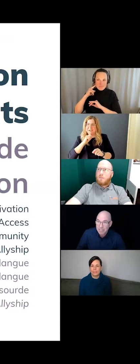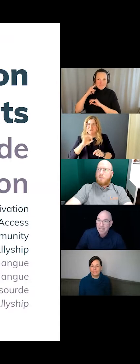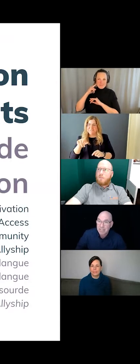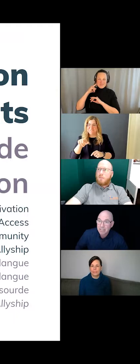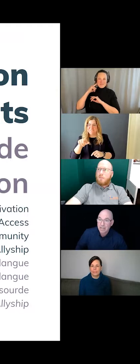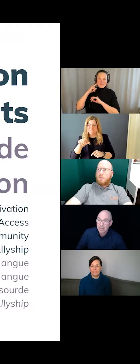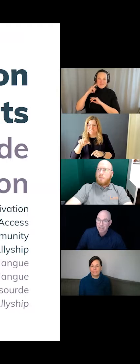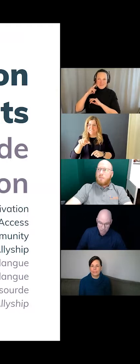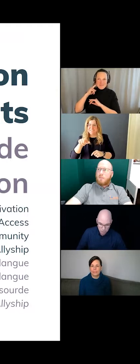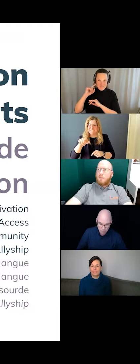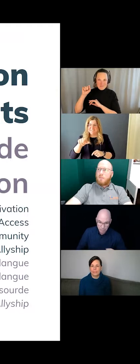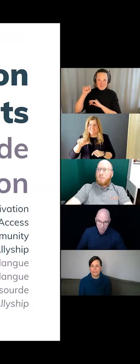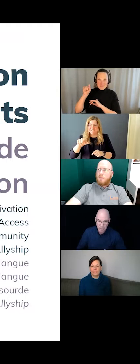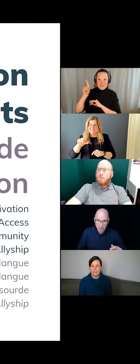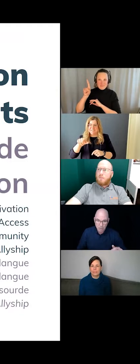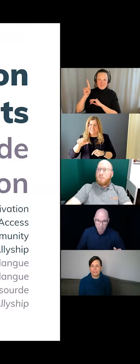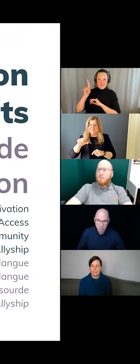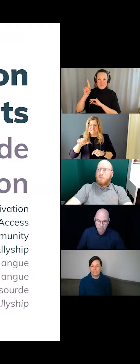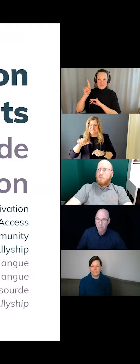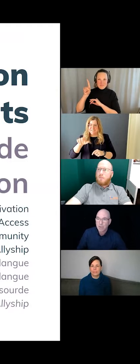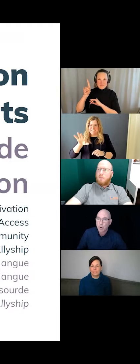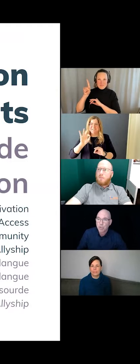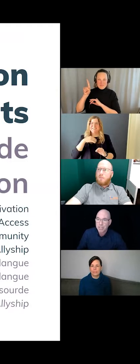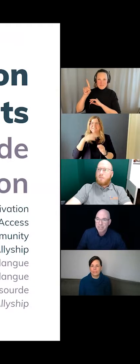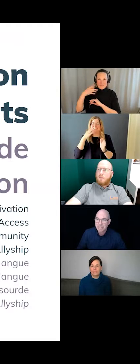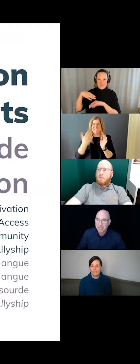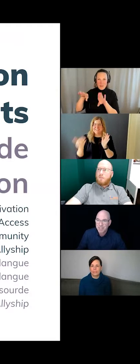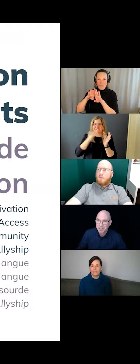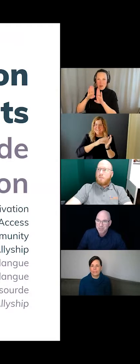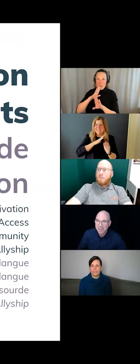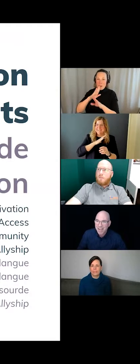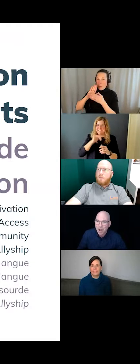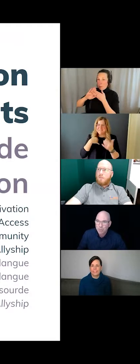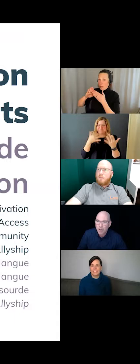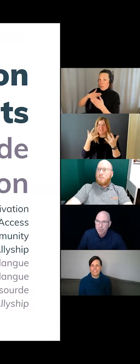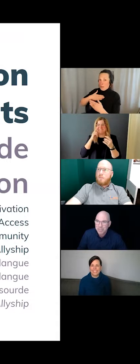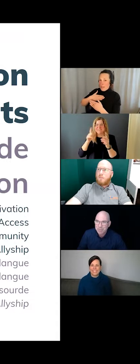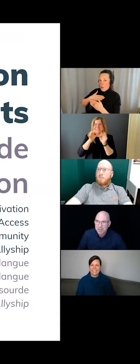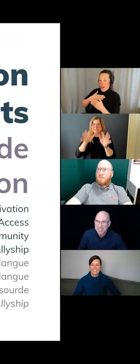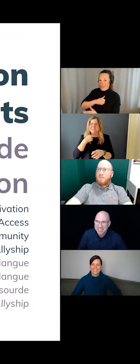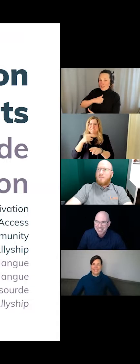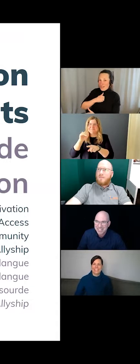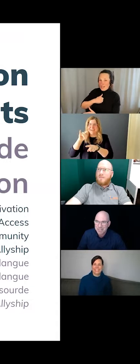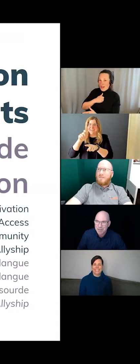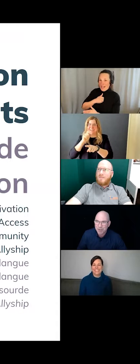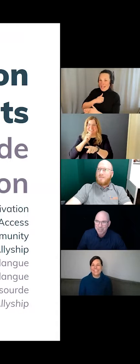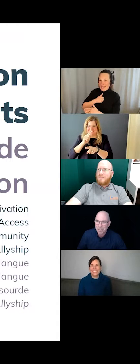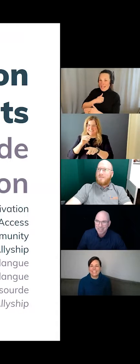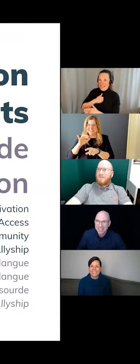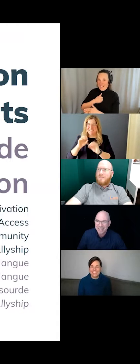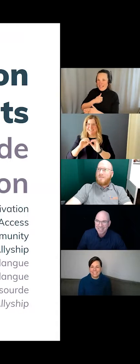Nick, we can't hear you. Donc, Nick, on ne t'entend pas. Il est en sourdine, désolé. Your microphone is off. Le micro était éteint.